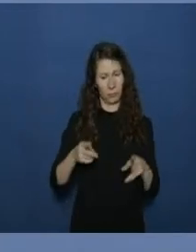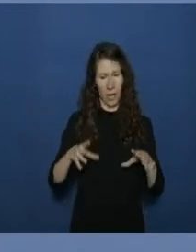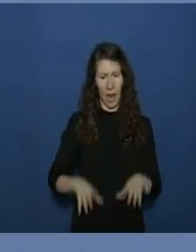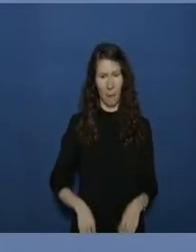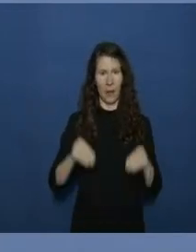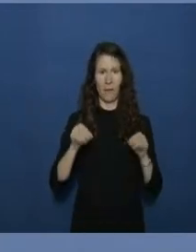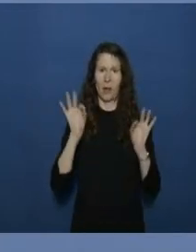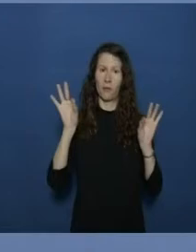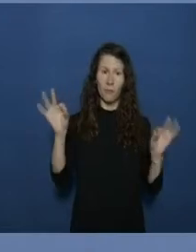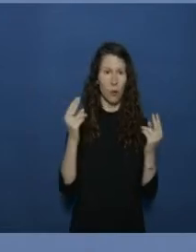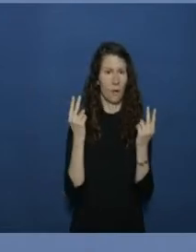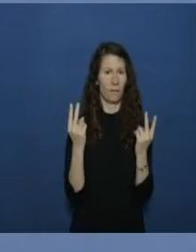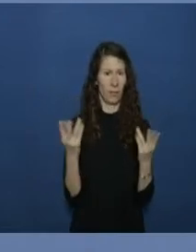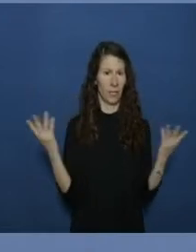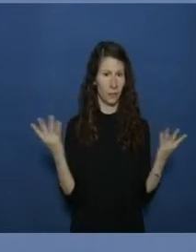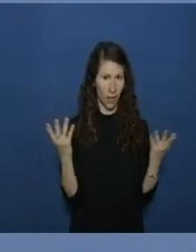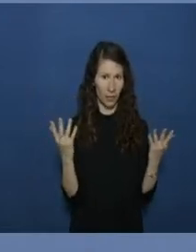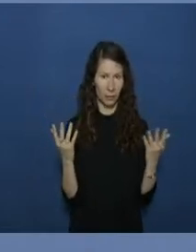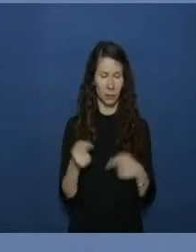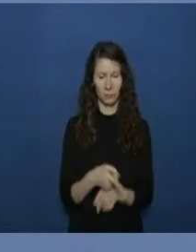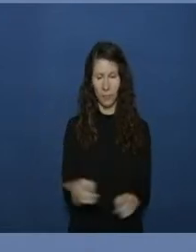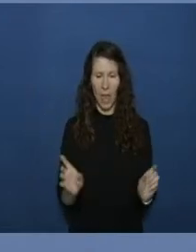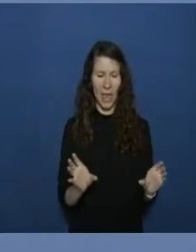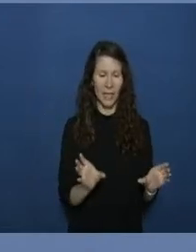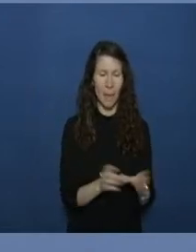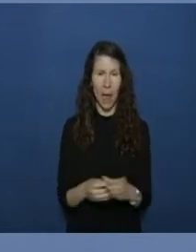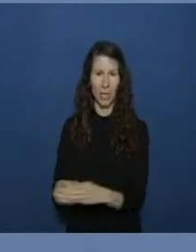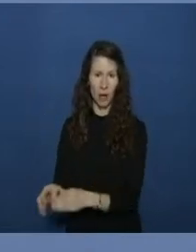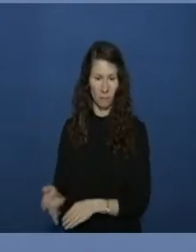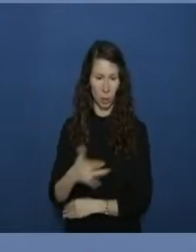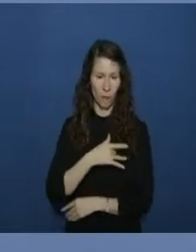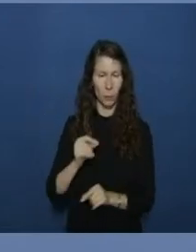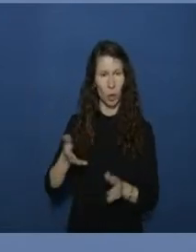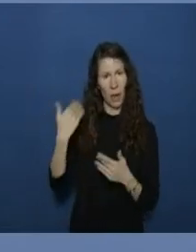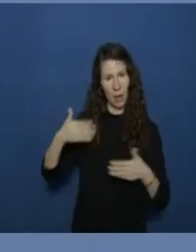betroffenen Gemeinschaften, die Nachkommen der Opfer